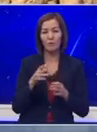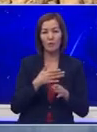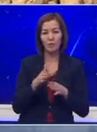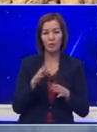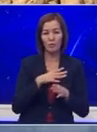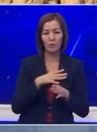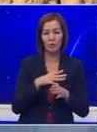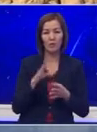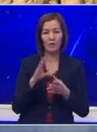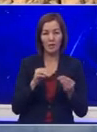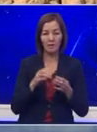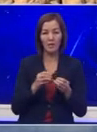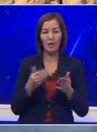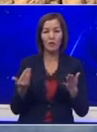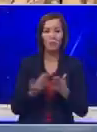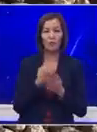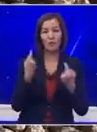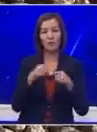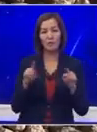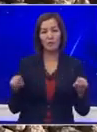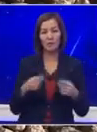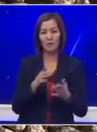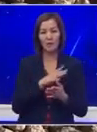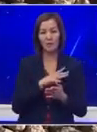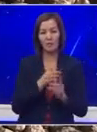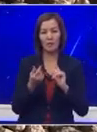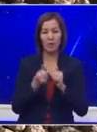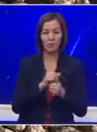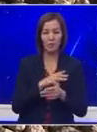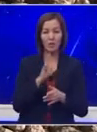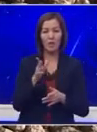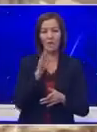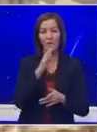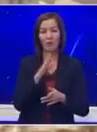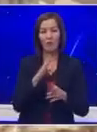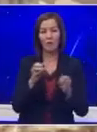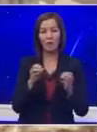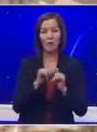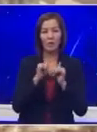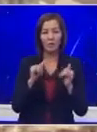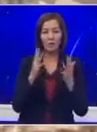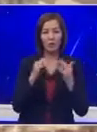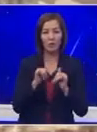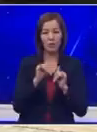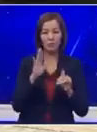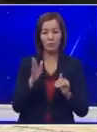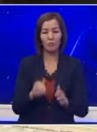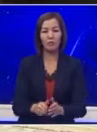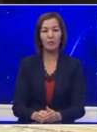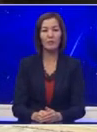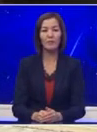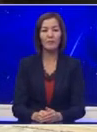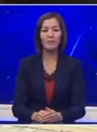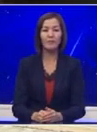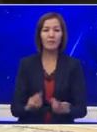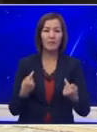бөлінді. Одан бөлек заманауи техникалар жаңғыртылып жатыр. Алдағы уақытта оның санын арттыру жоспарда, дейді мамандар.